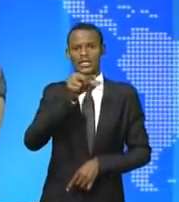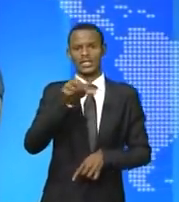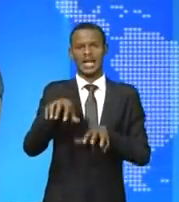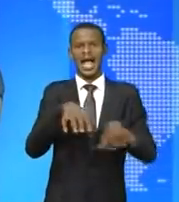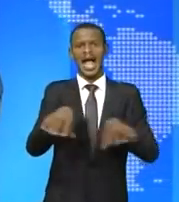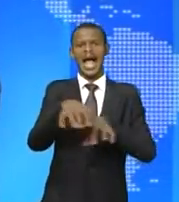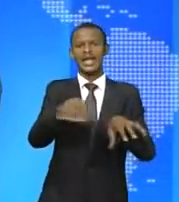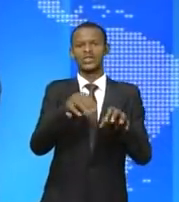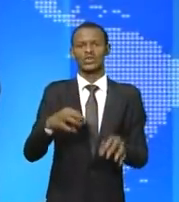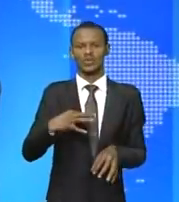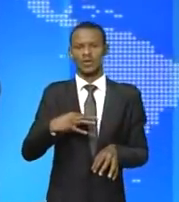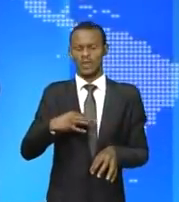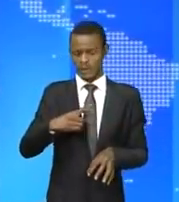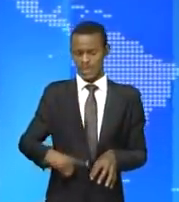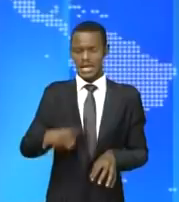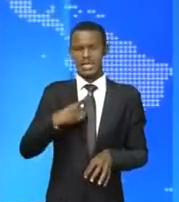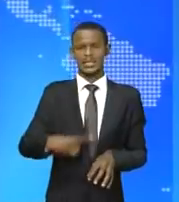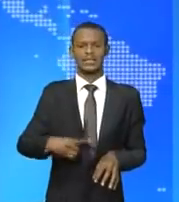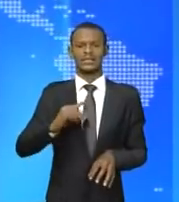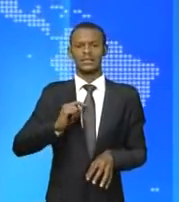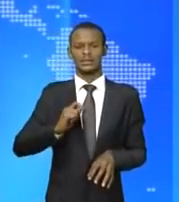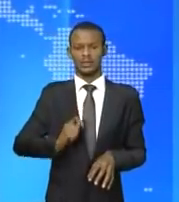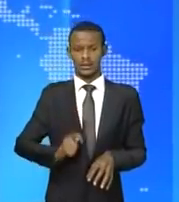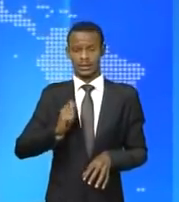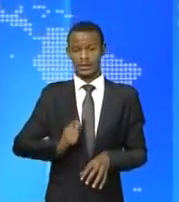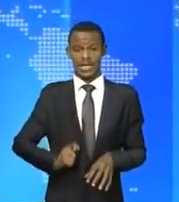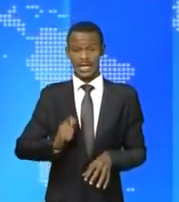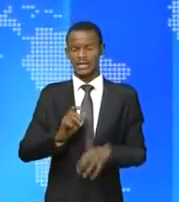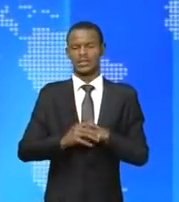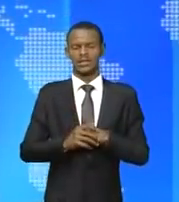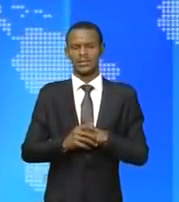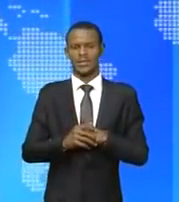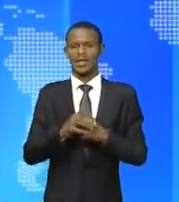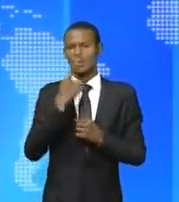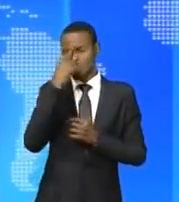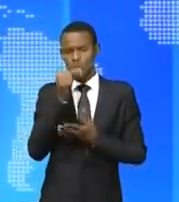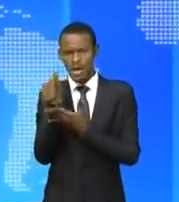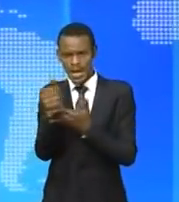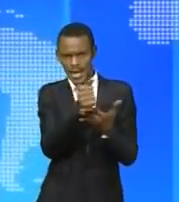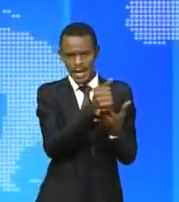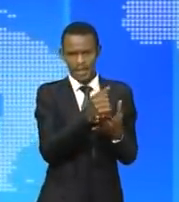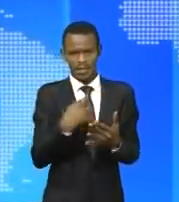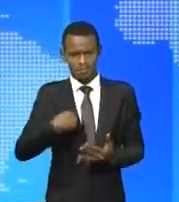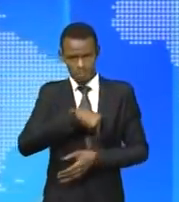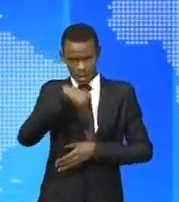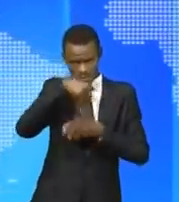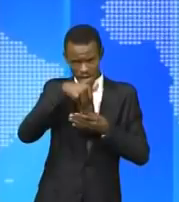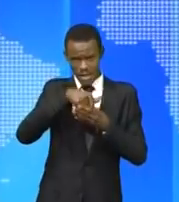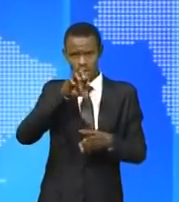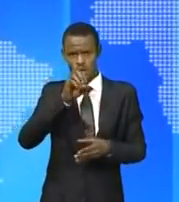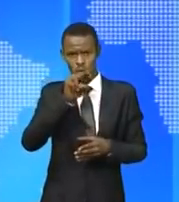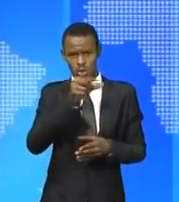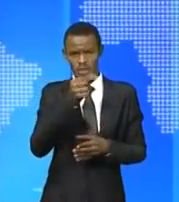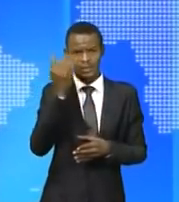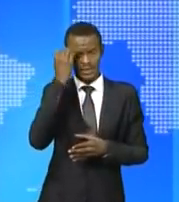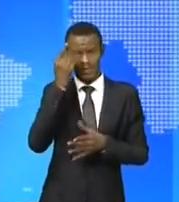développement communautaire et intégral. C'est pour améliorer la gestion et développer l'esprit de créativité au sein de cette structure alliée